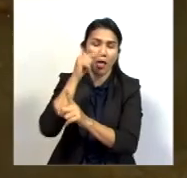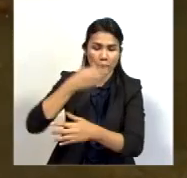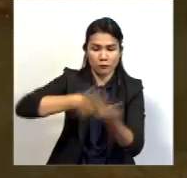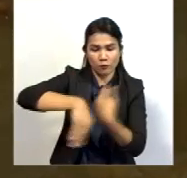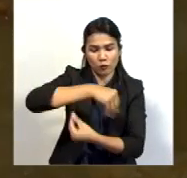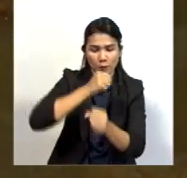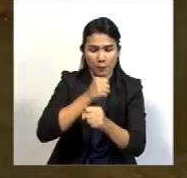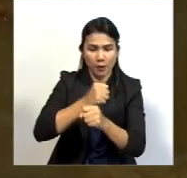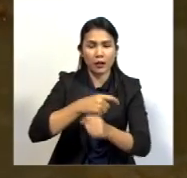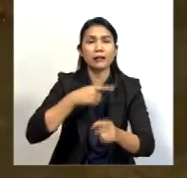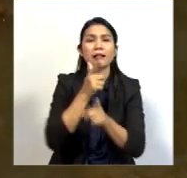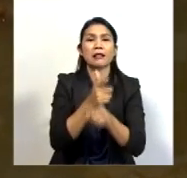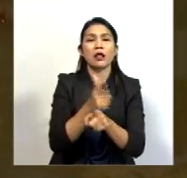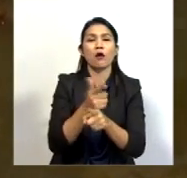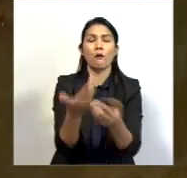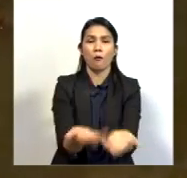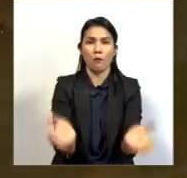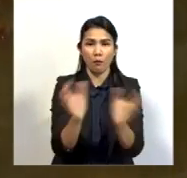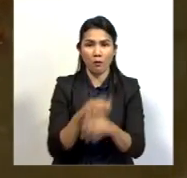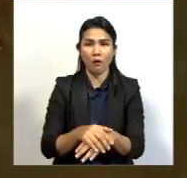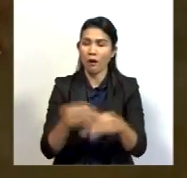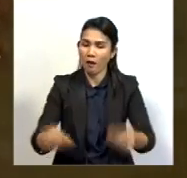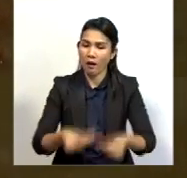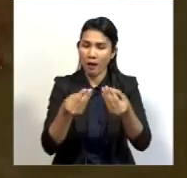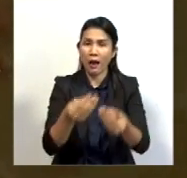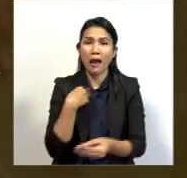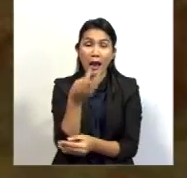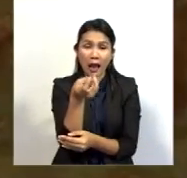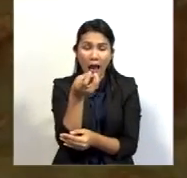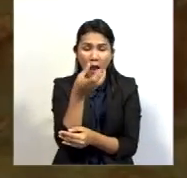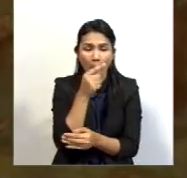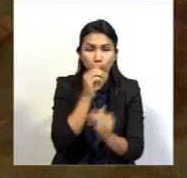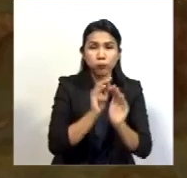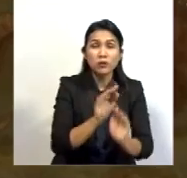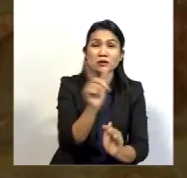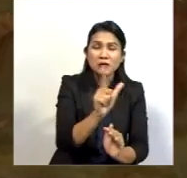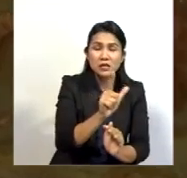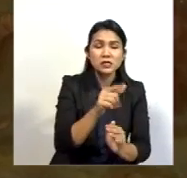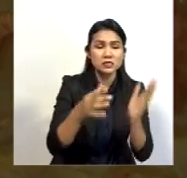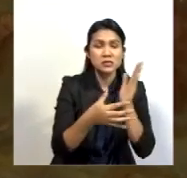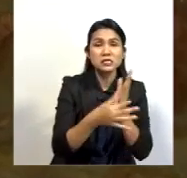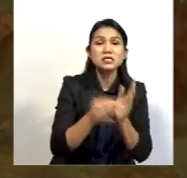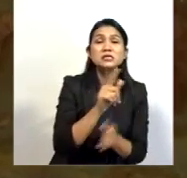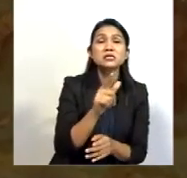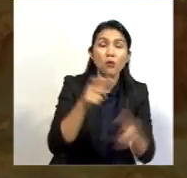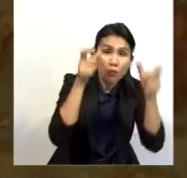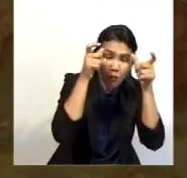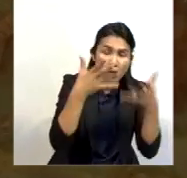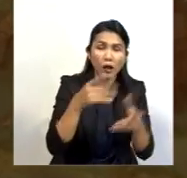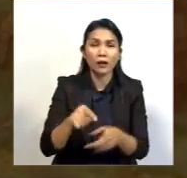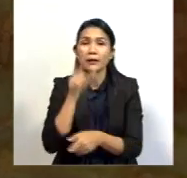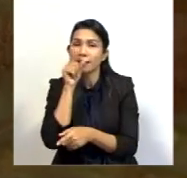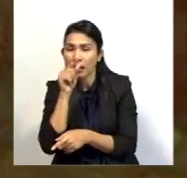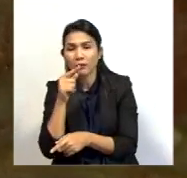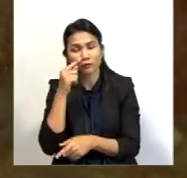ามให้ทุกเมนูอาหารทั้งสูตรข้าวหมกเนื้อหมกไก่อาหารท้องถิ่นที่คุ้นเคยให้ใครๆก็